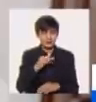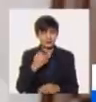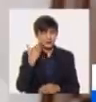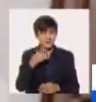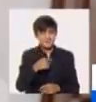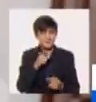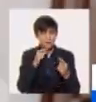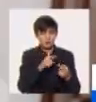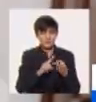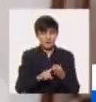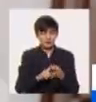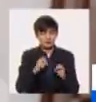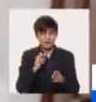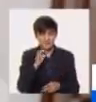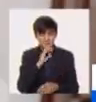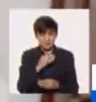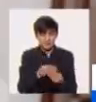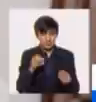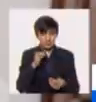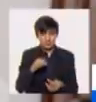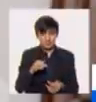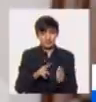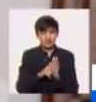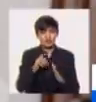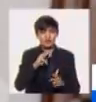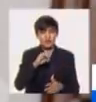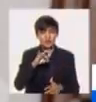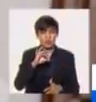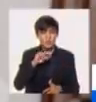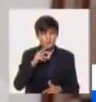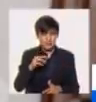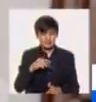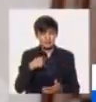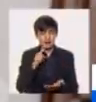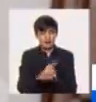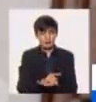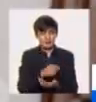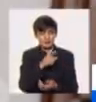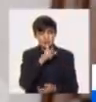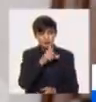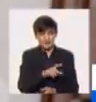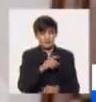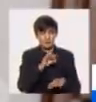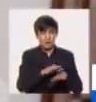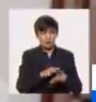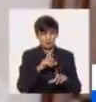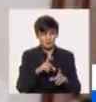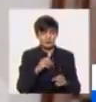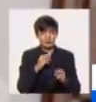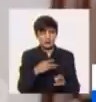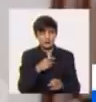кезде старттық терапия дейді, бастапқы терапия кезінде біздер міндетті түрде науқастардың және қосымша қандай